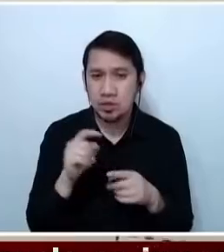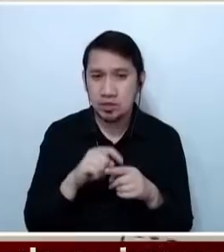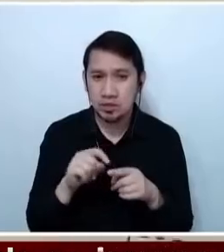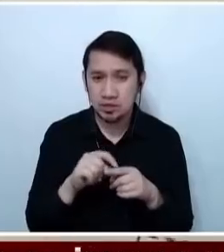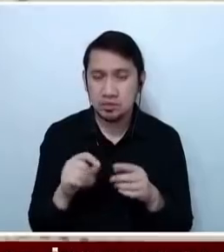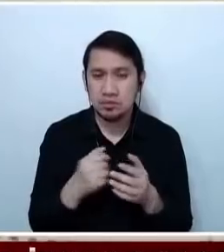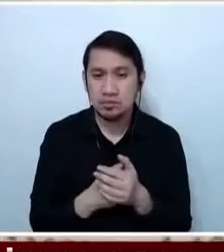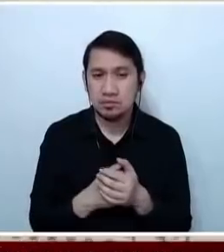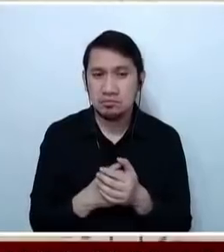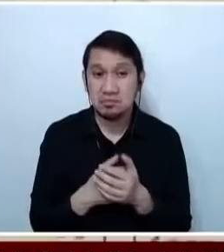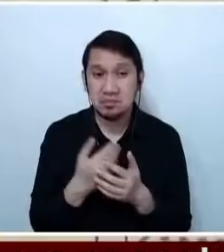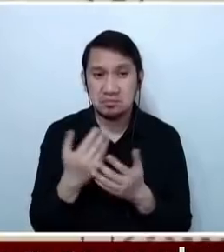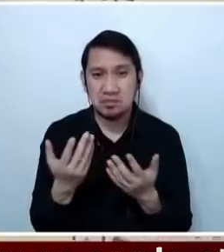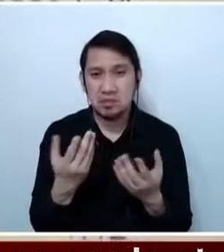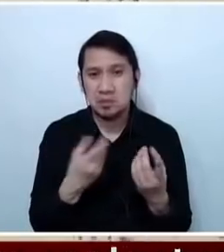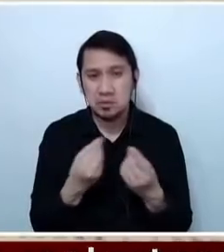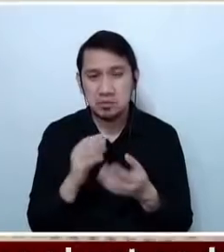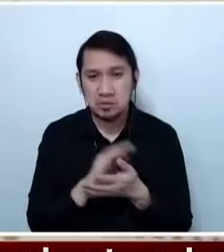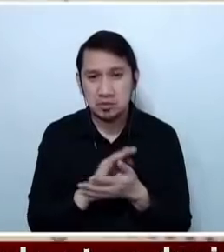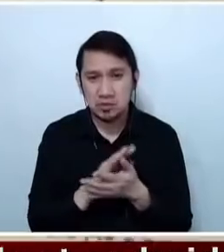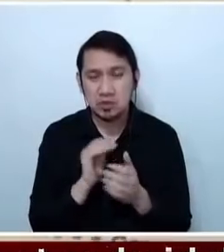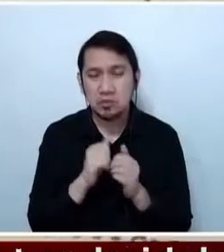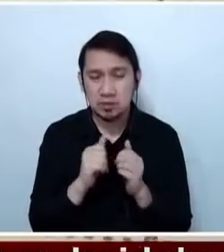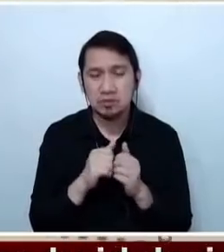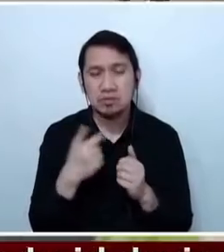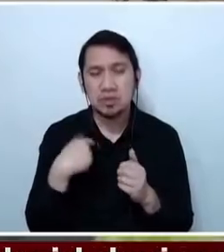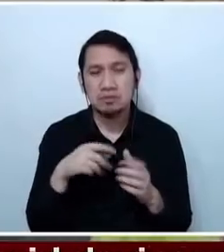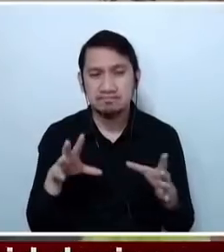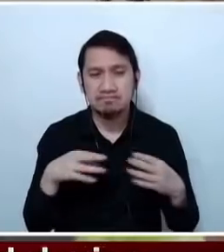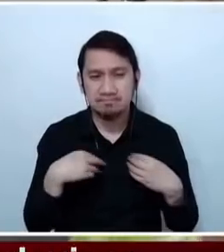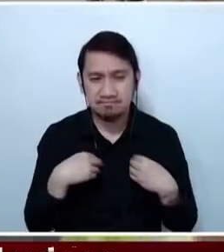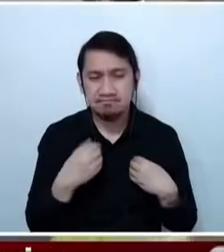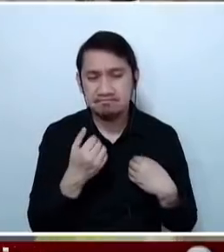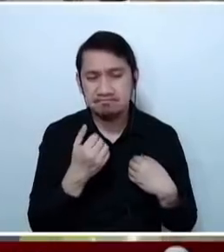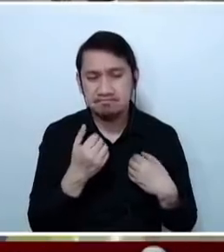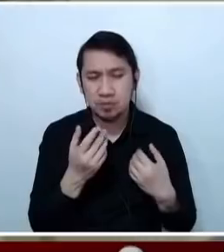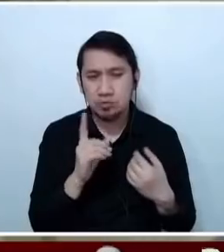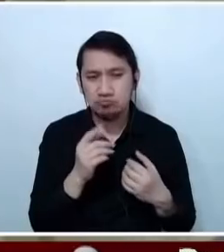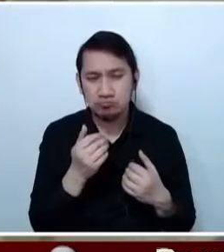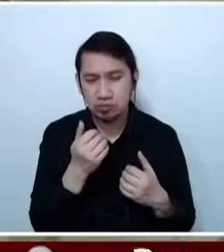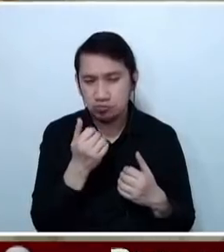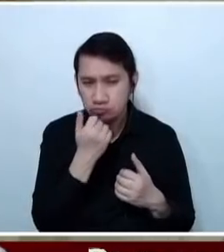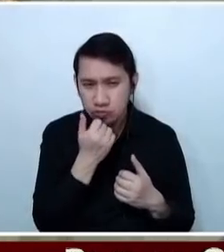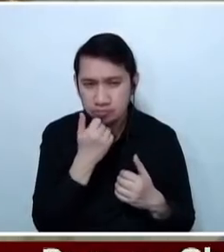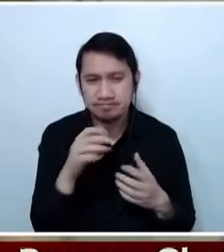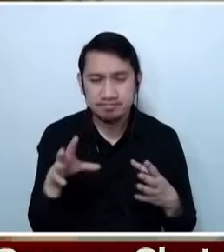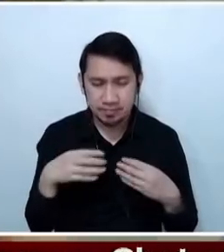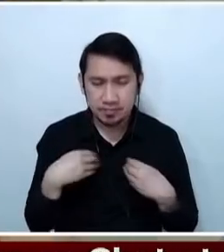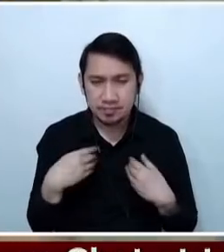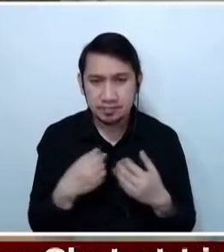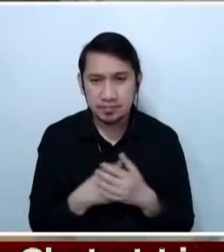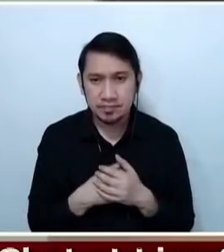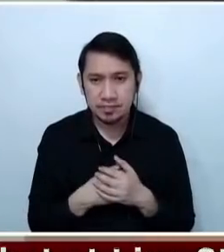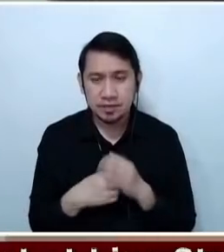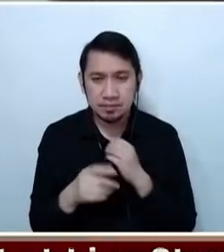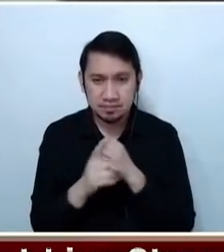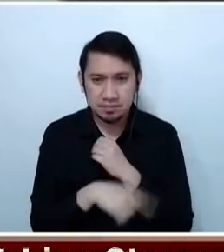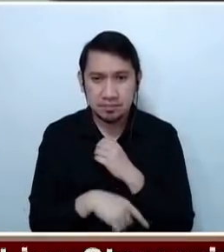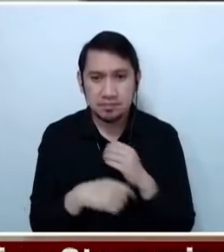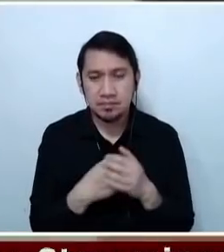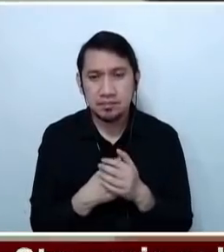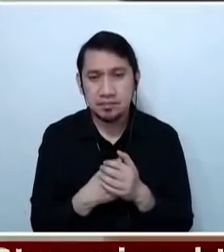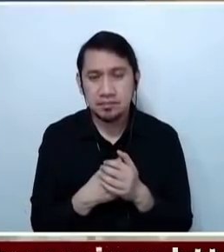nga, walang-wala kami. Handa naman po kaming panagutan namin kung anong nagawa namin mali. Inaresto rin si nakagawad Cristina Zara na gumawa umano